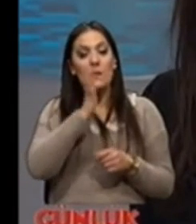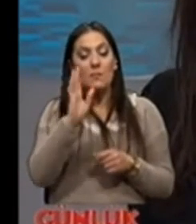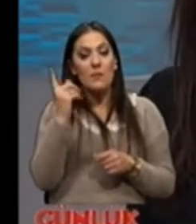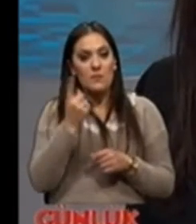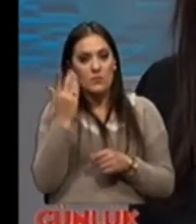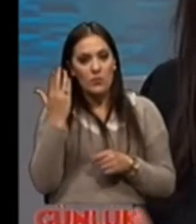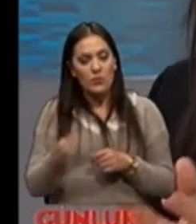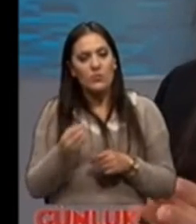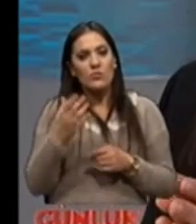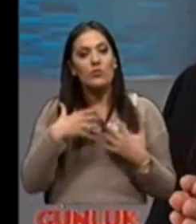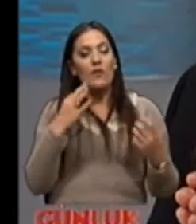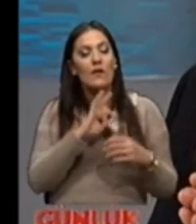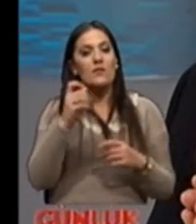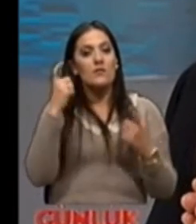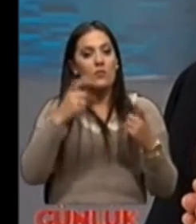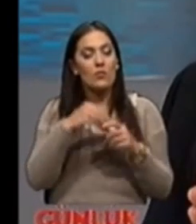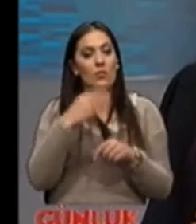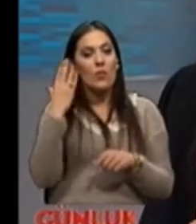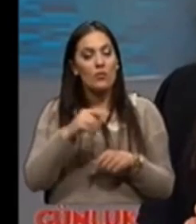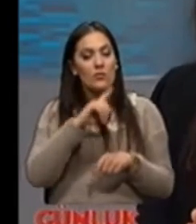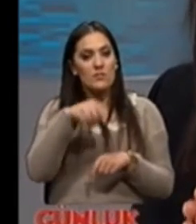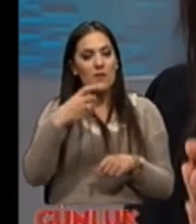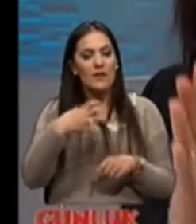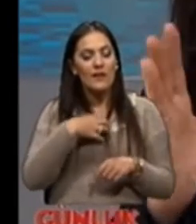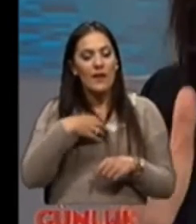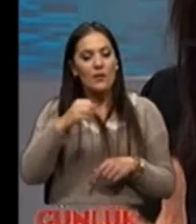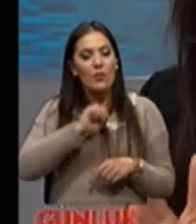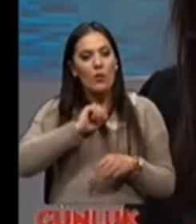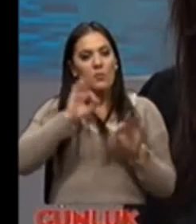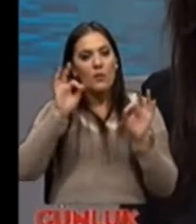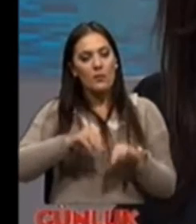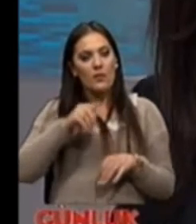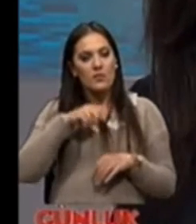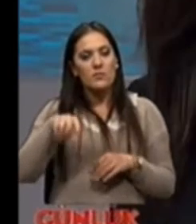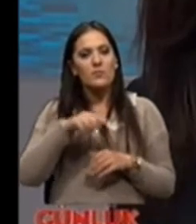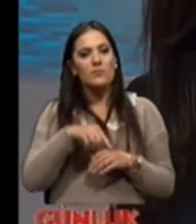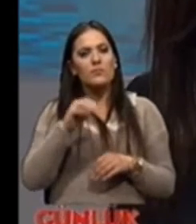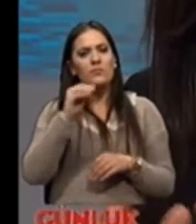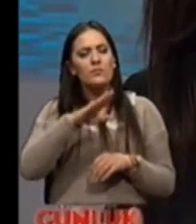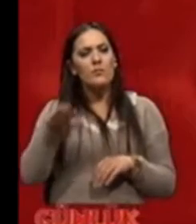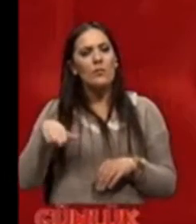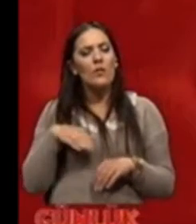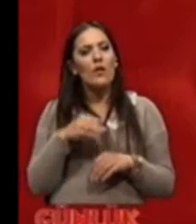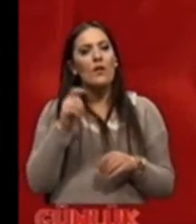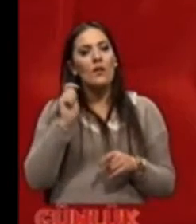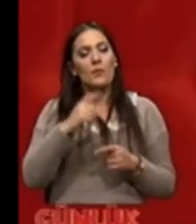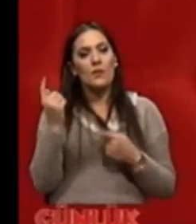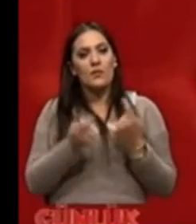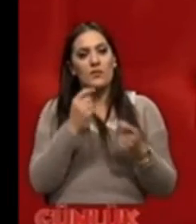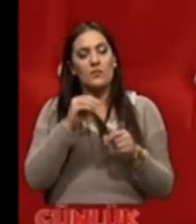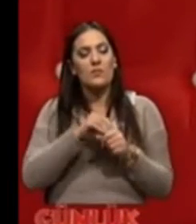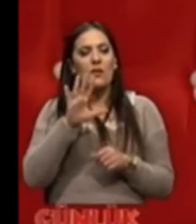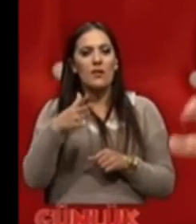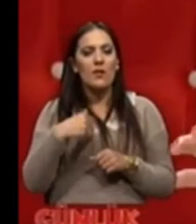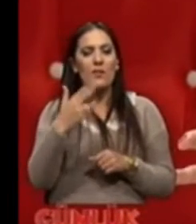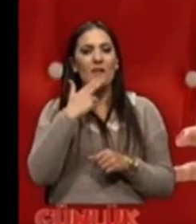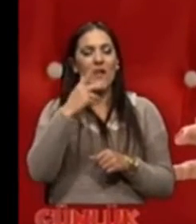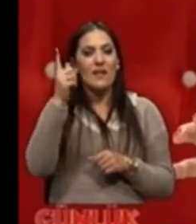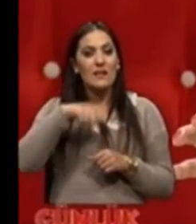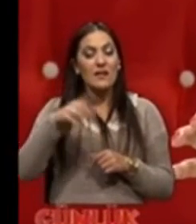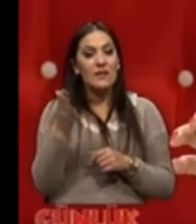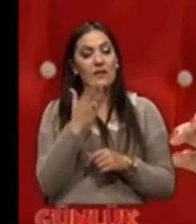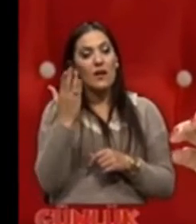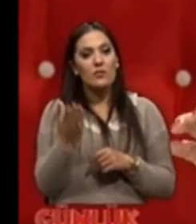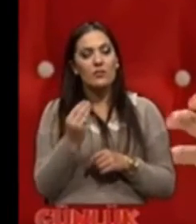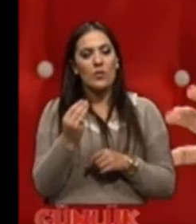güvensiz ortamda oldukları kesinlikle zaman kendileri korkarlar. Çocuklardır. Bir de yapılan çalışmalar galiba kadınların daha çok